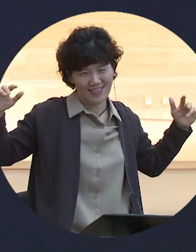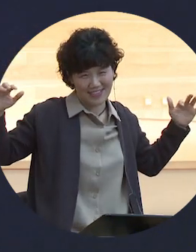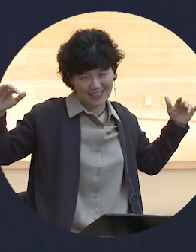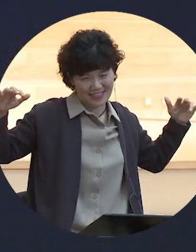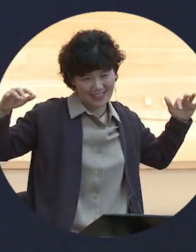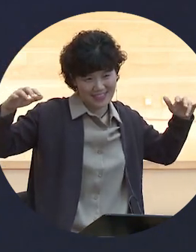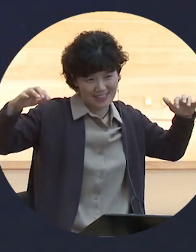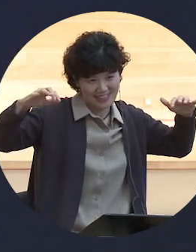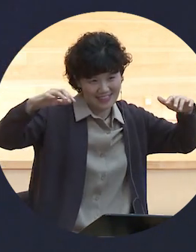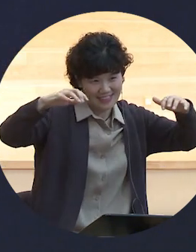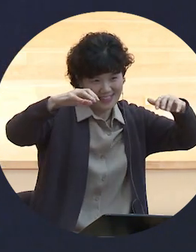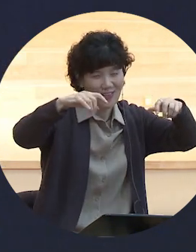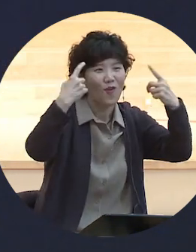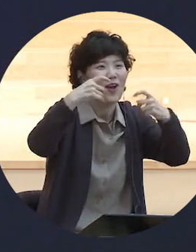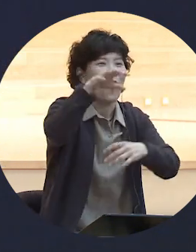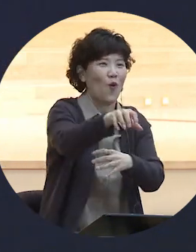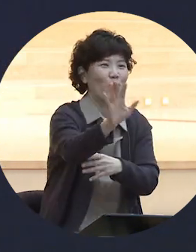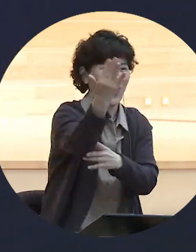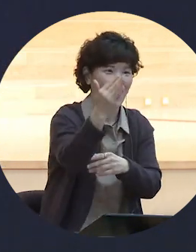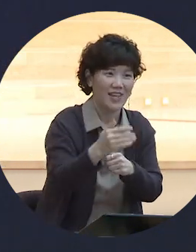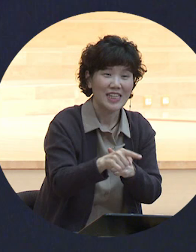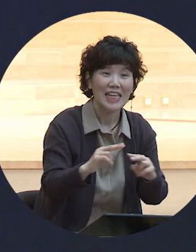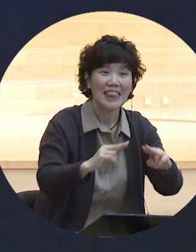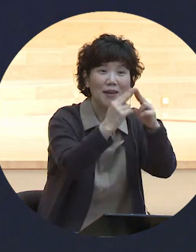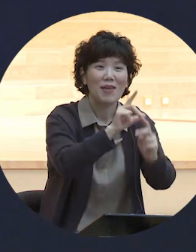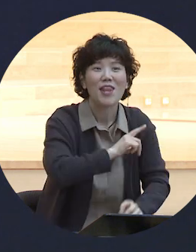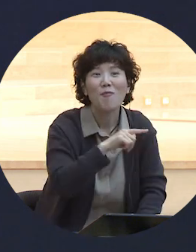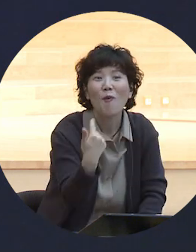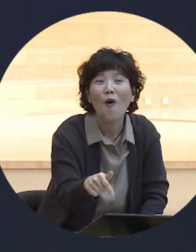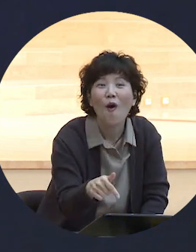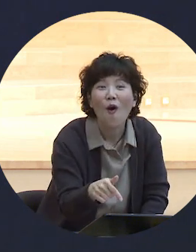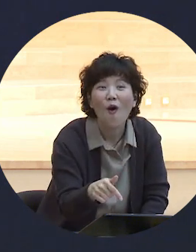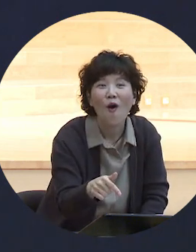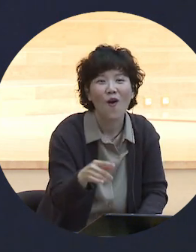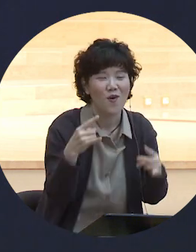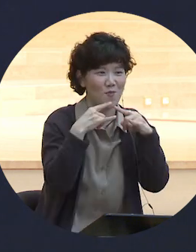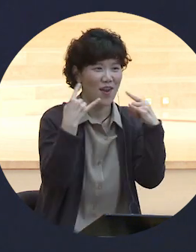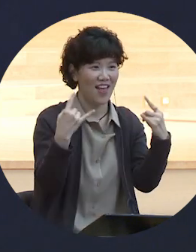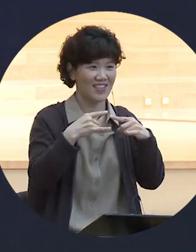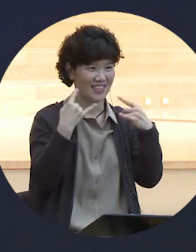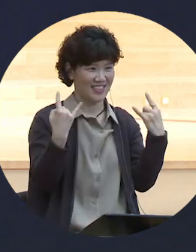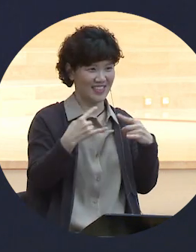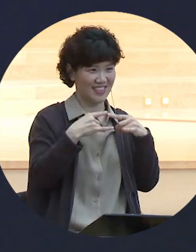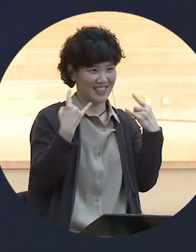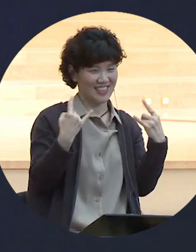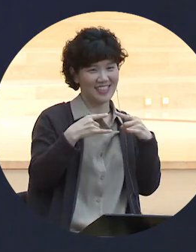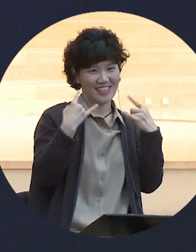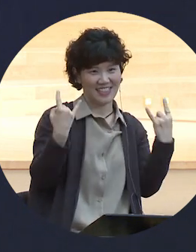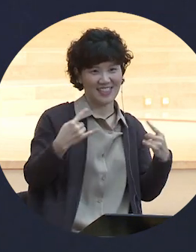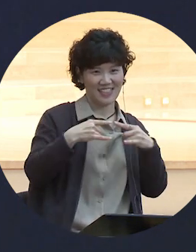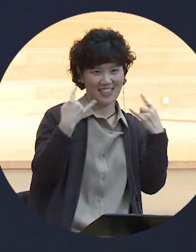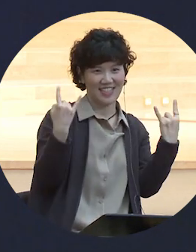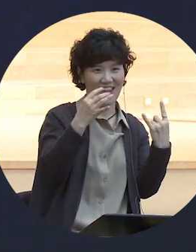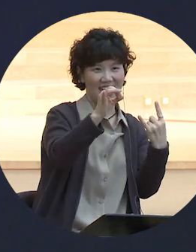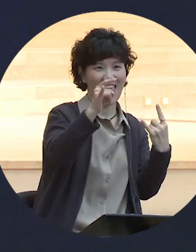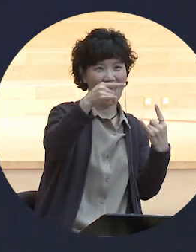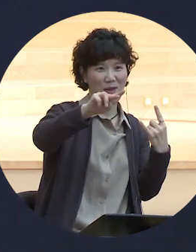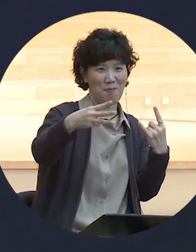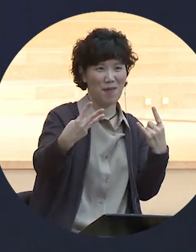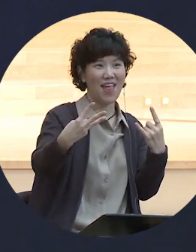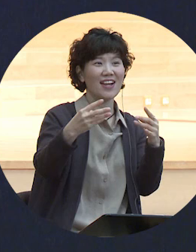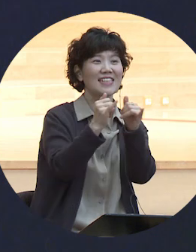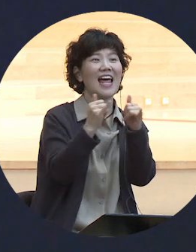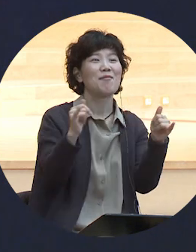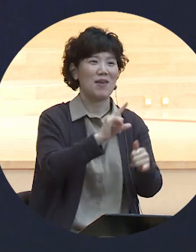모으는 그런 관광지가 되어졌어요. 이 탑이 뭘까요? 프랑스의 귀스타프 에펠이라는